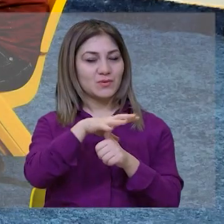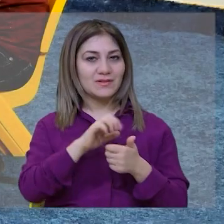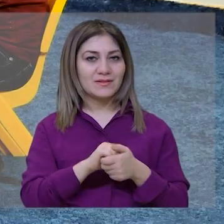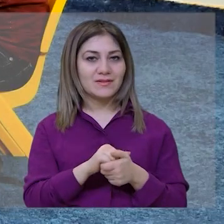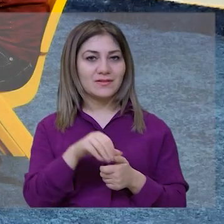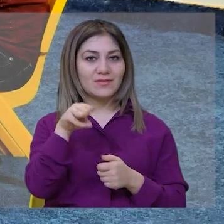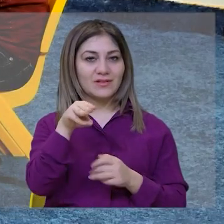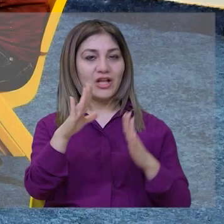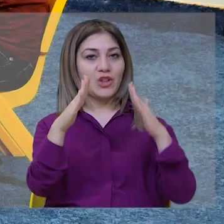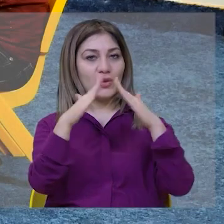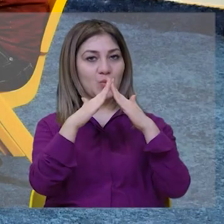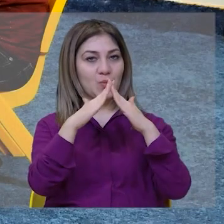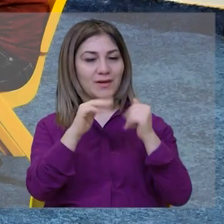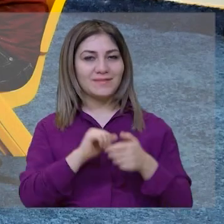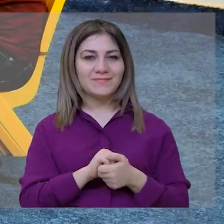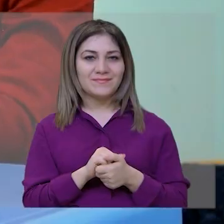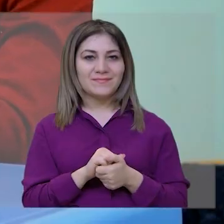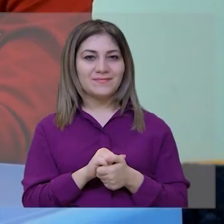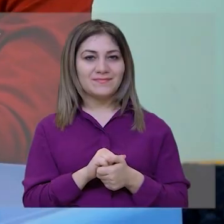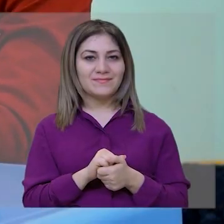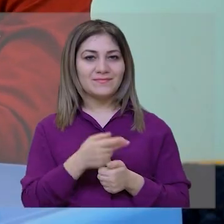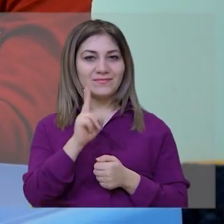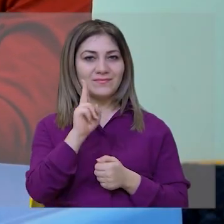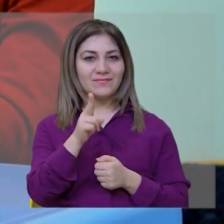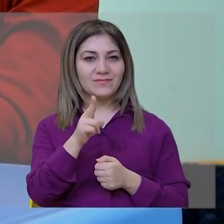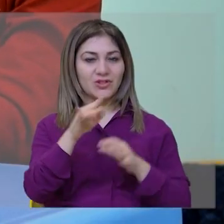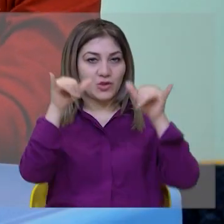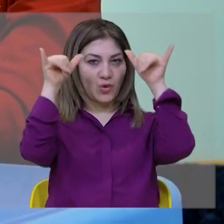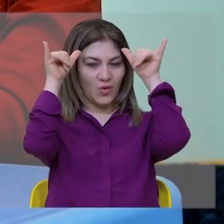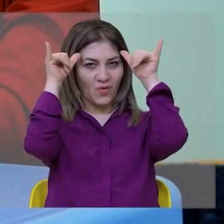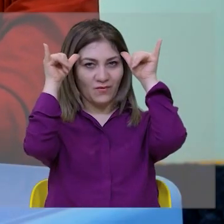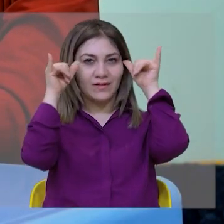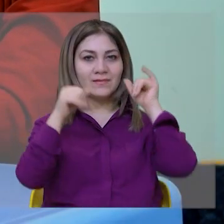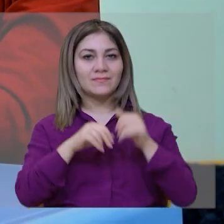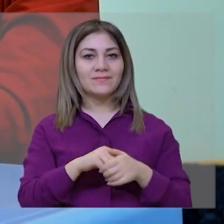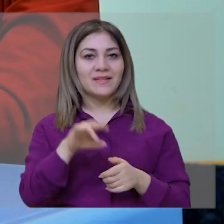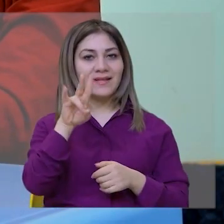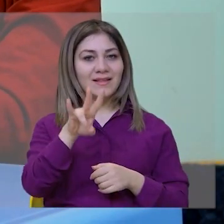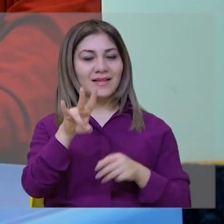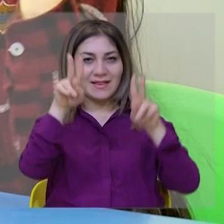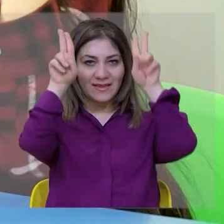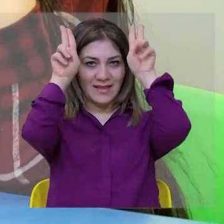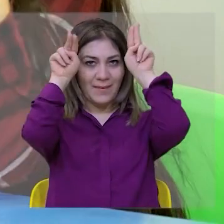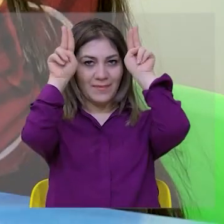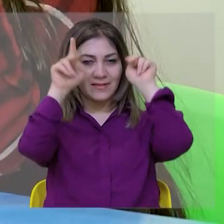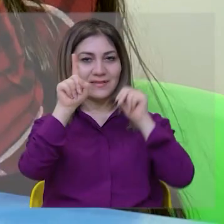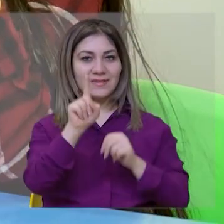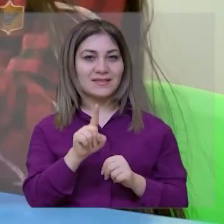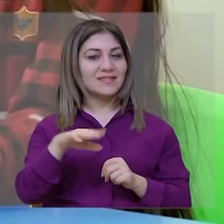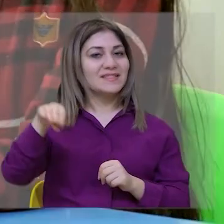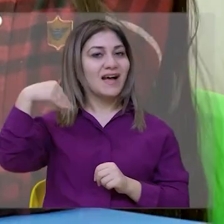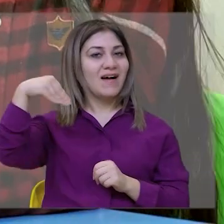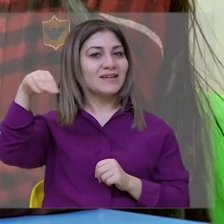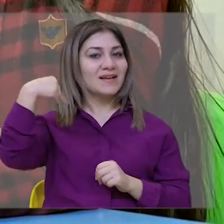Տ Տուն։ Ապրես։ Կ Կով։ Ահա։ Ն Նապաստակ։ Ճիշտ է։ Ս